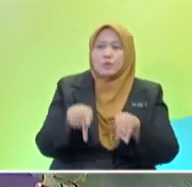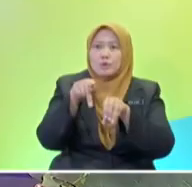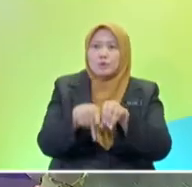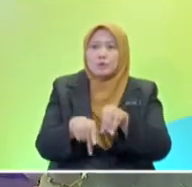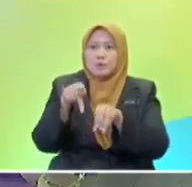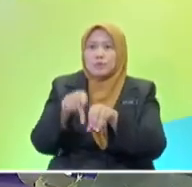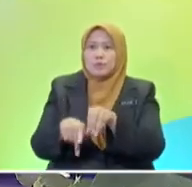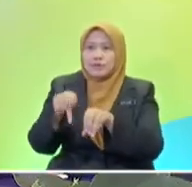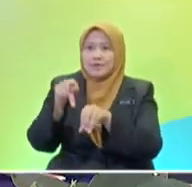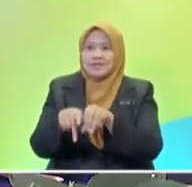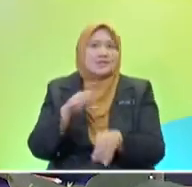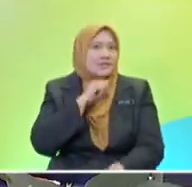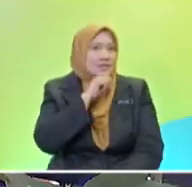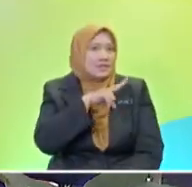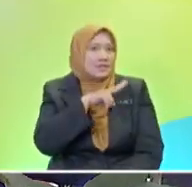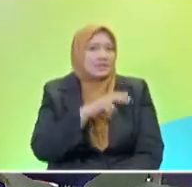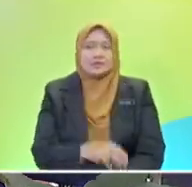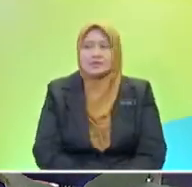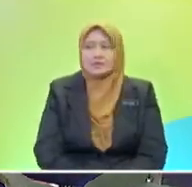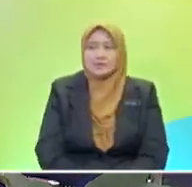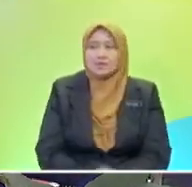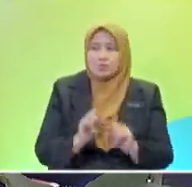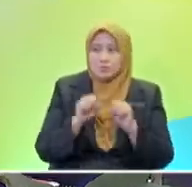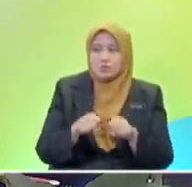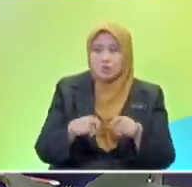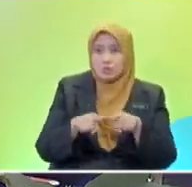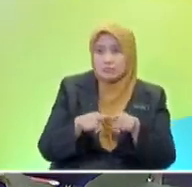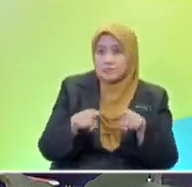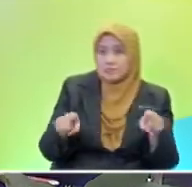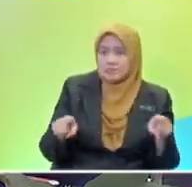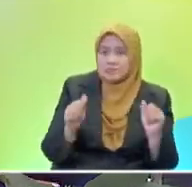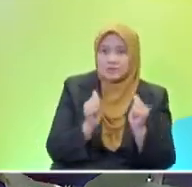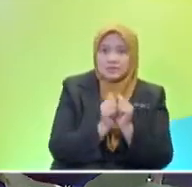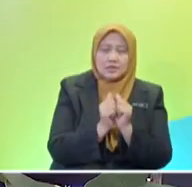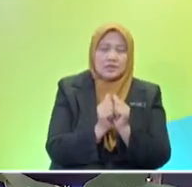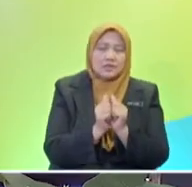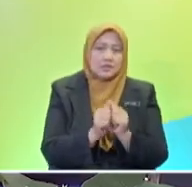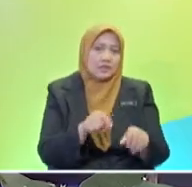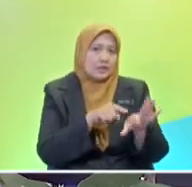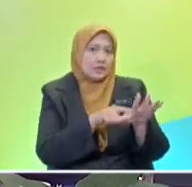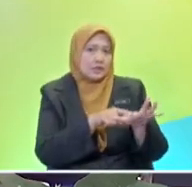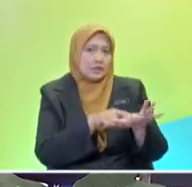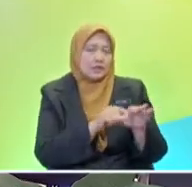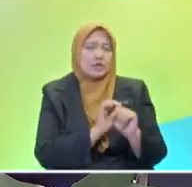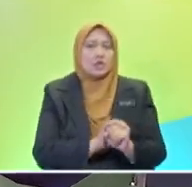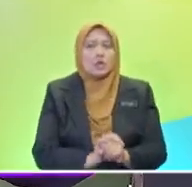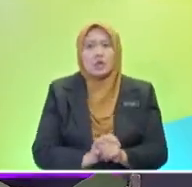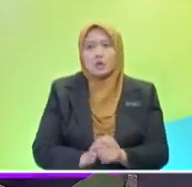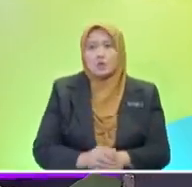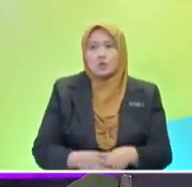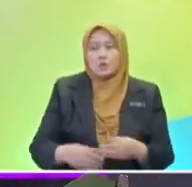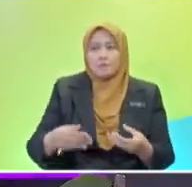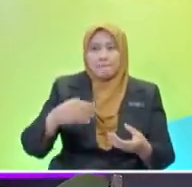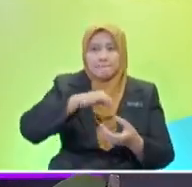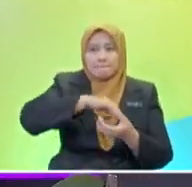dan cuba bandingkan jalan dengan daun betik tu. Daun betik yang ini. Tengok. Bentuk